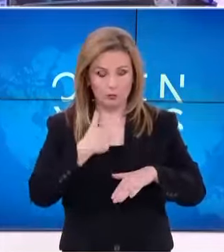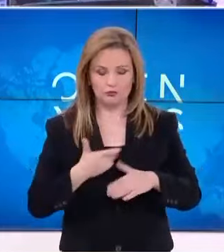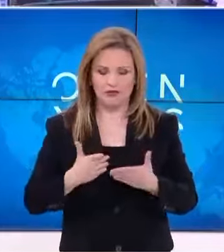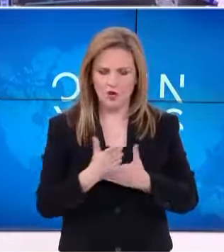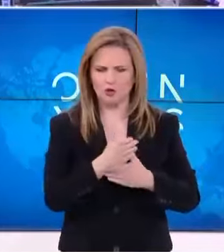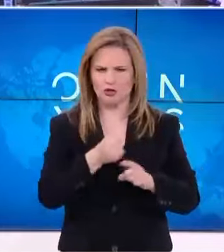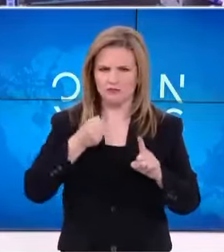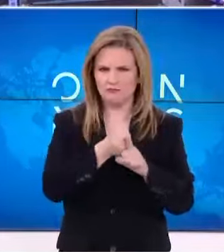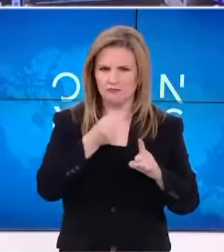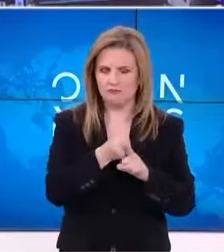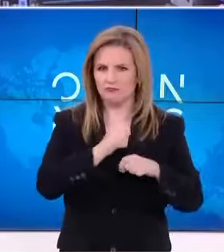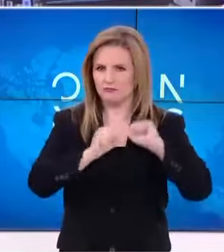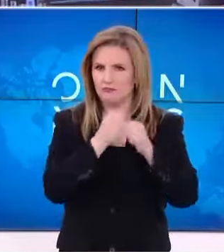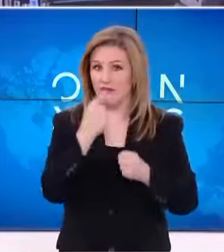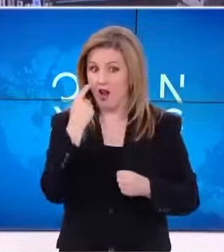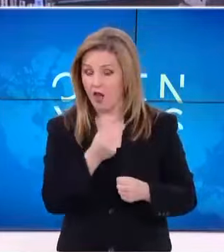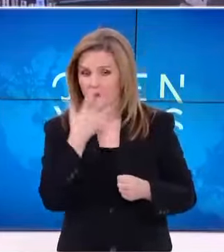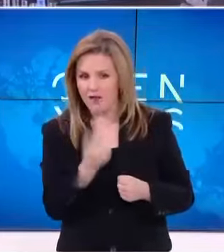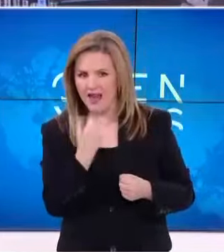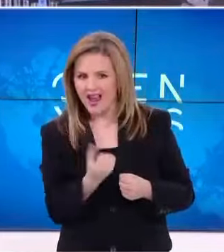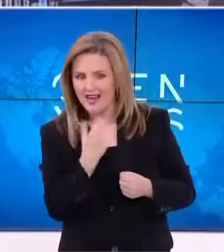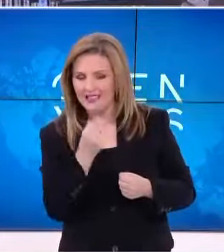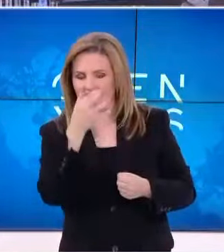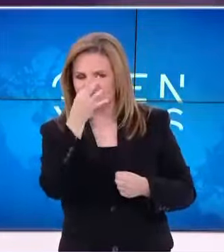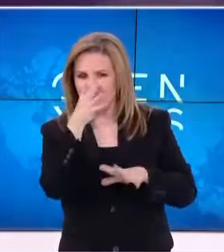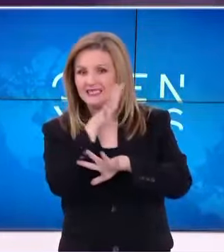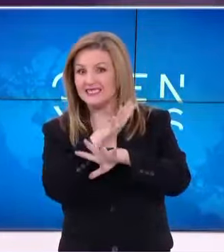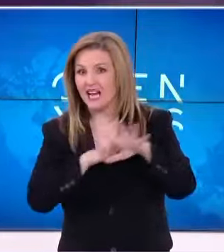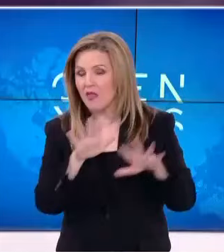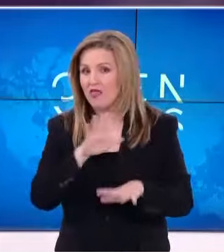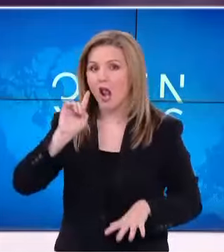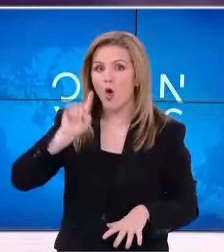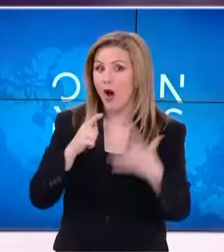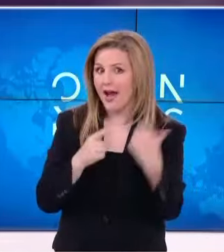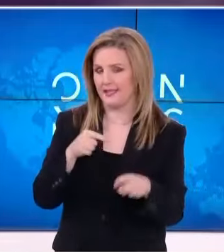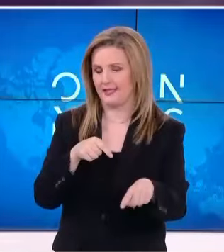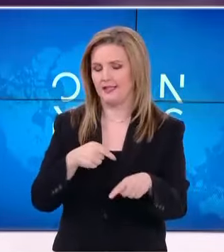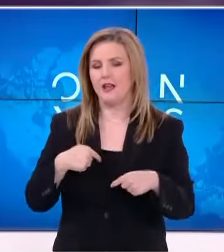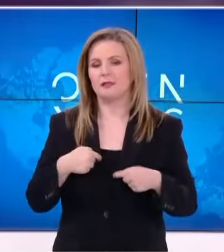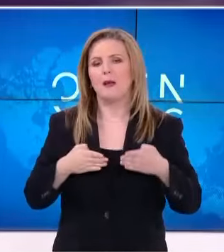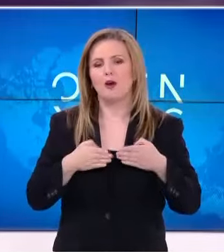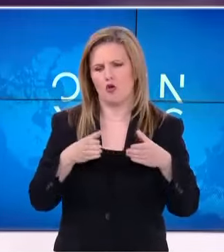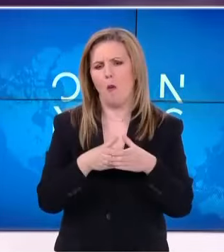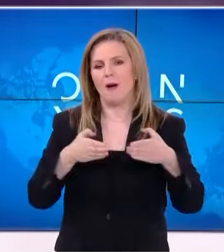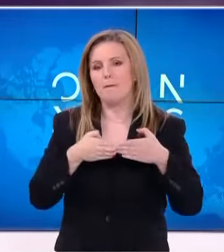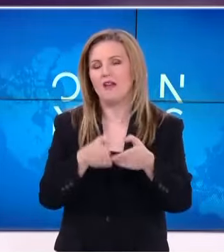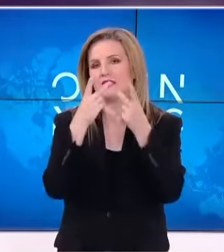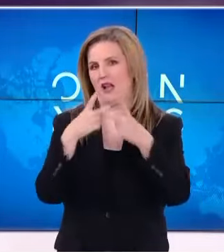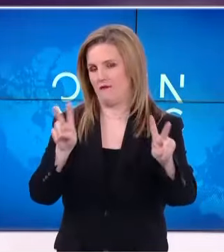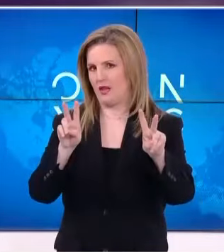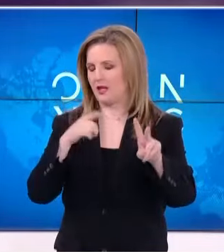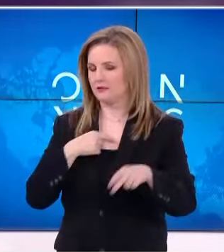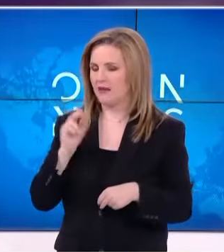δικαιοσύνη λέω ότι εδώ υπάρχει ένα εν εξελίξει σκάνδαλο σας λέω ότι η πλεύση ελευθερίας είναι και θα είναι